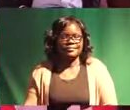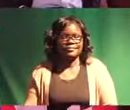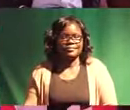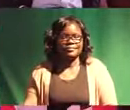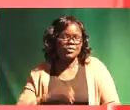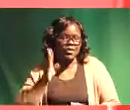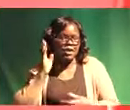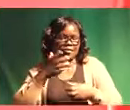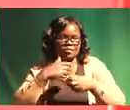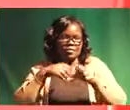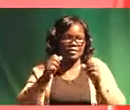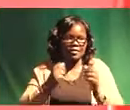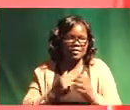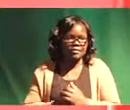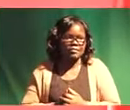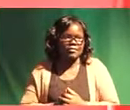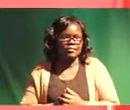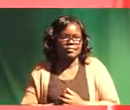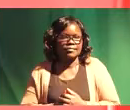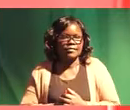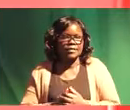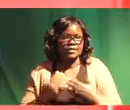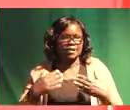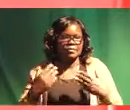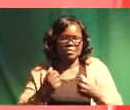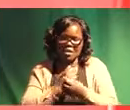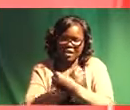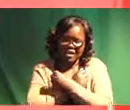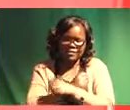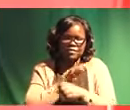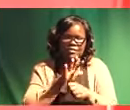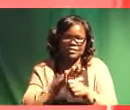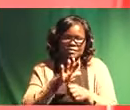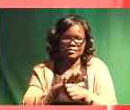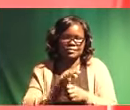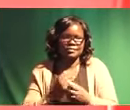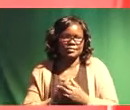Mheshimiwa rais, hawa watu wanakupenda.